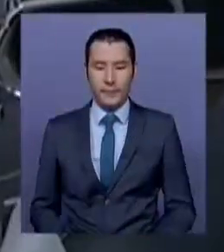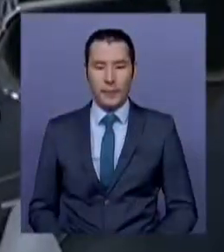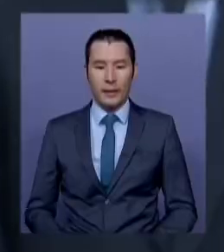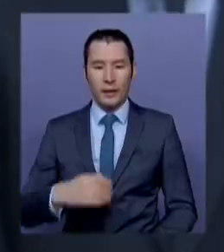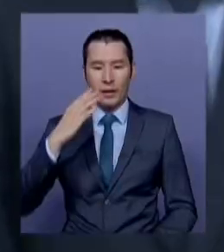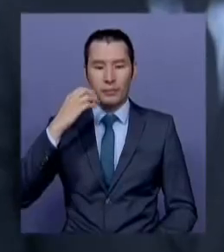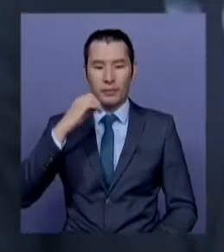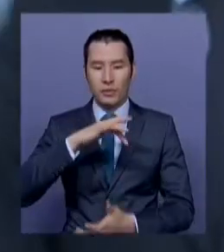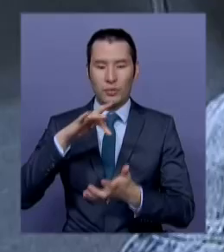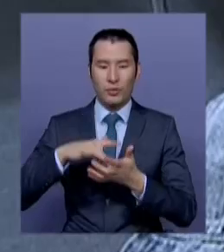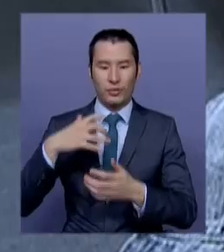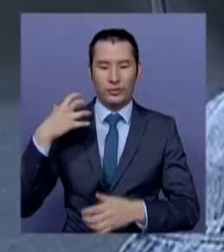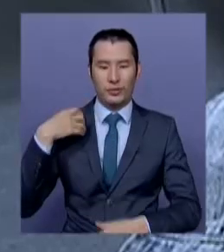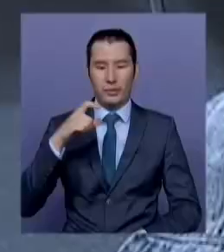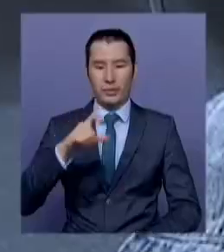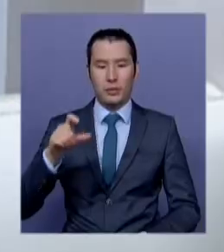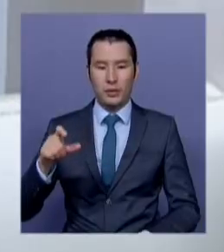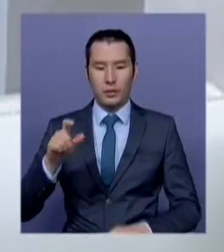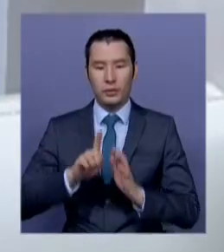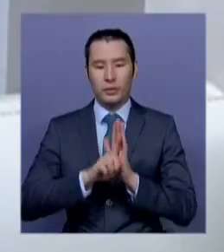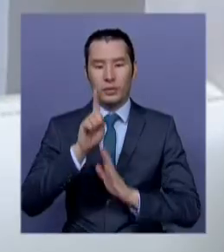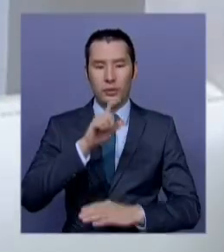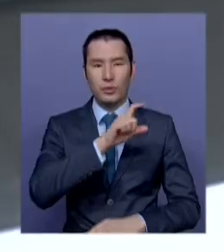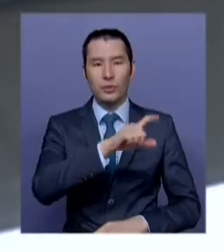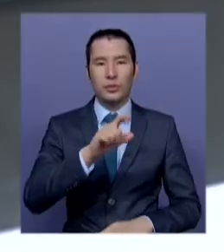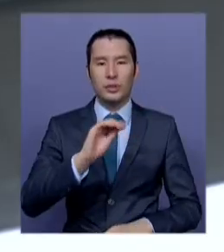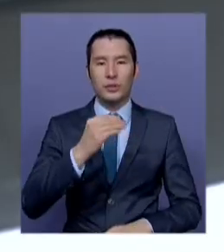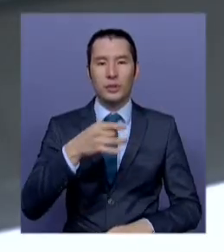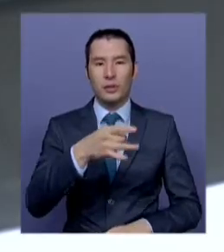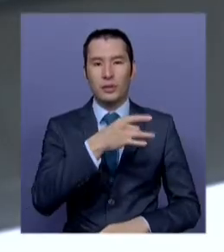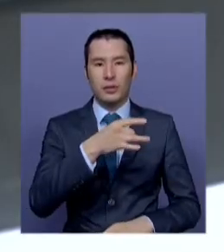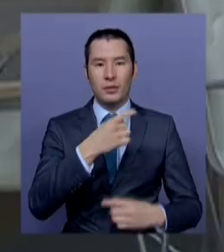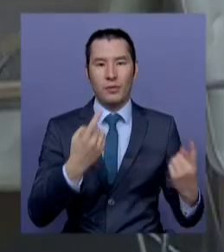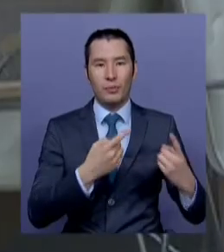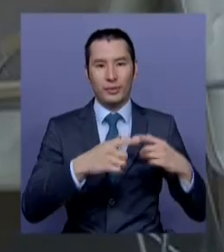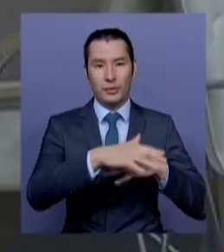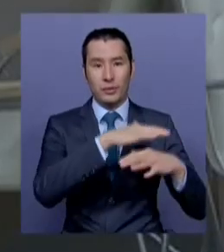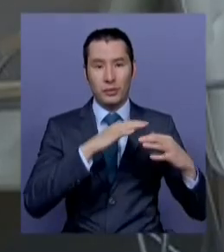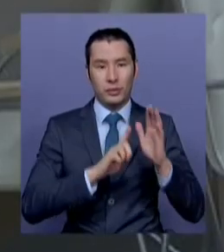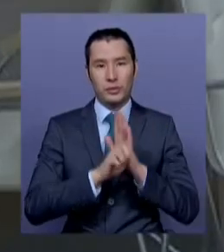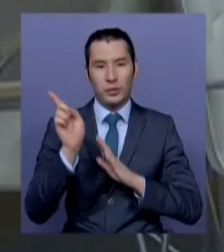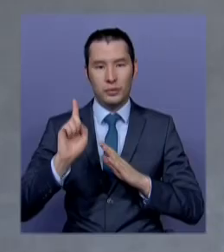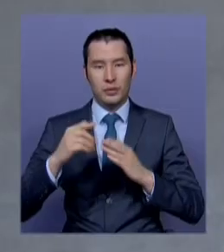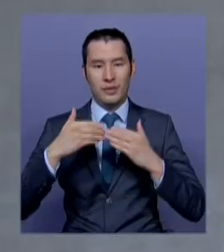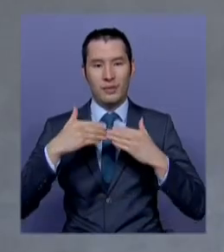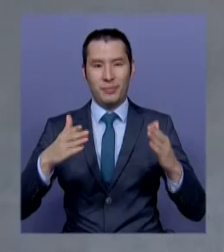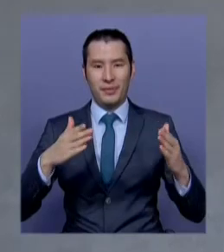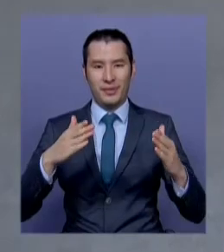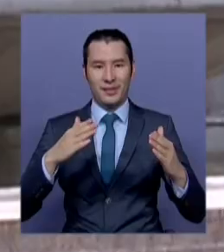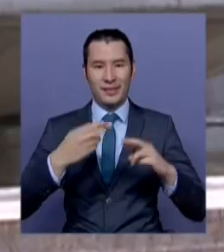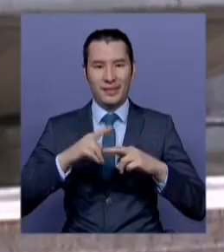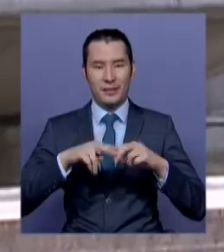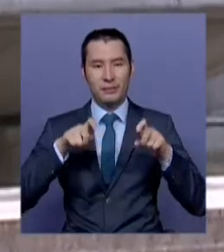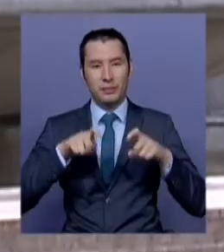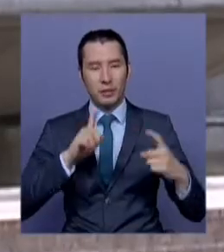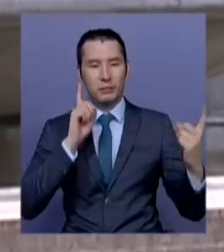Алматылық шенеуніктер халыққа бір табан жақындай түсті. Жетісу ауданында ашық әкімдік сұхбат алаңы ашылды. Open Space офисінің жұмысымен